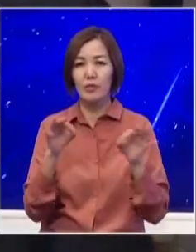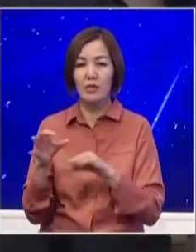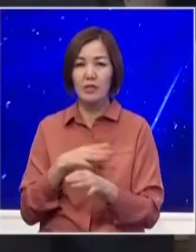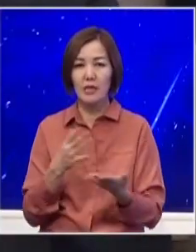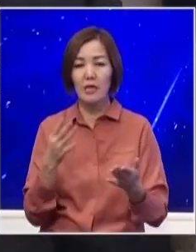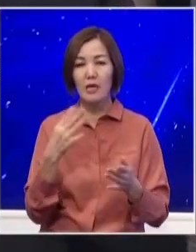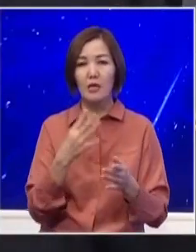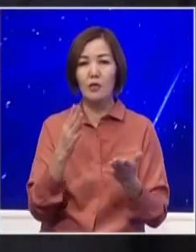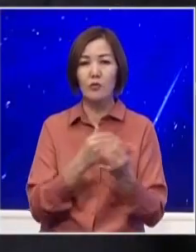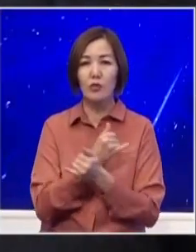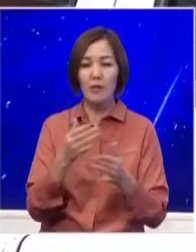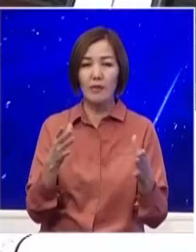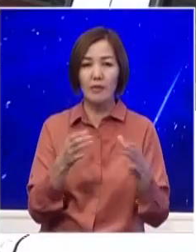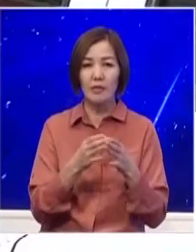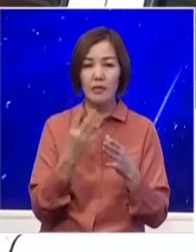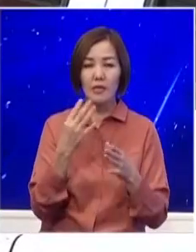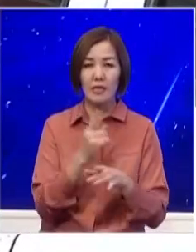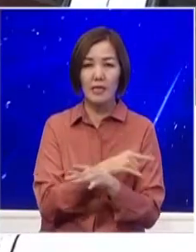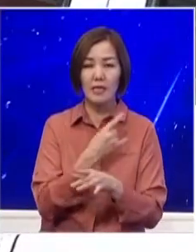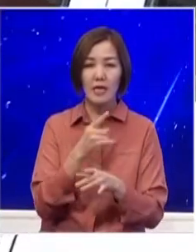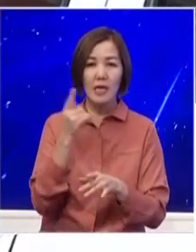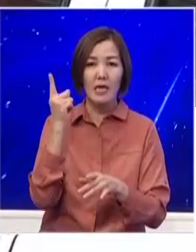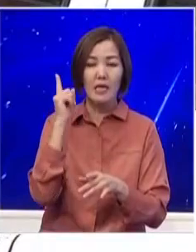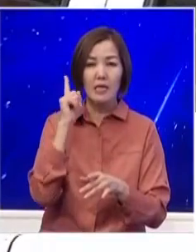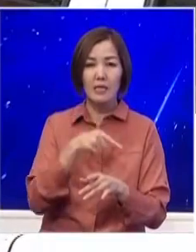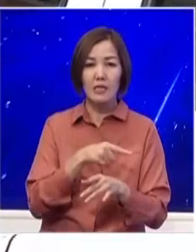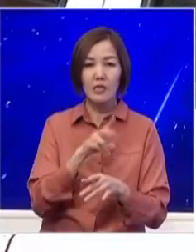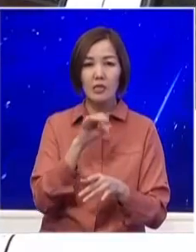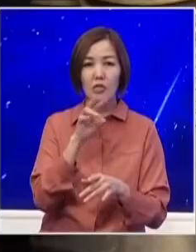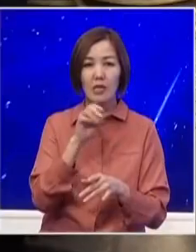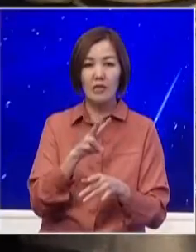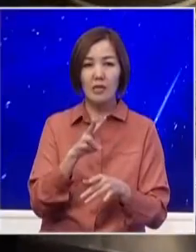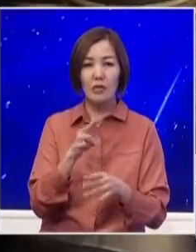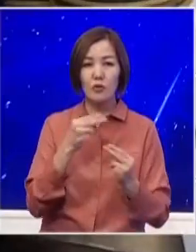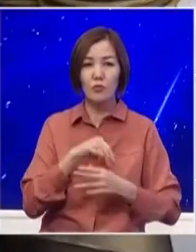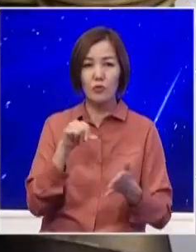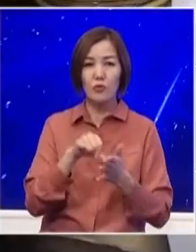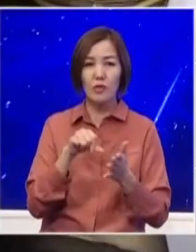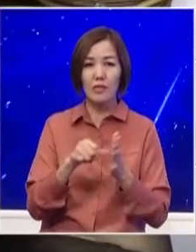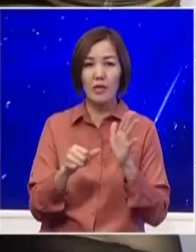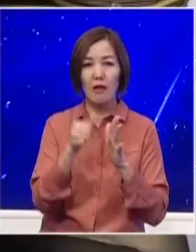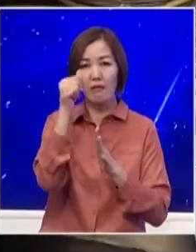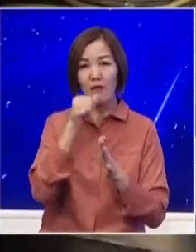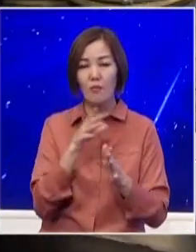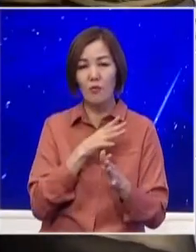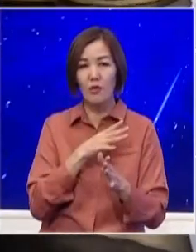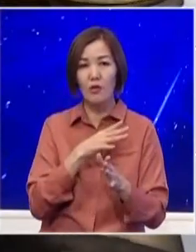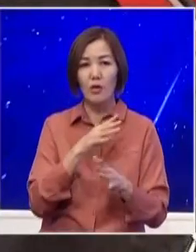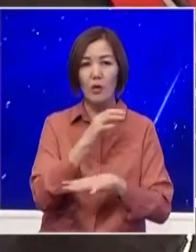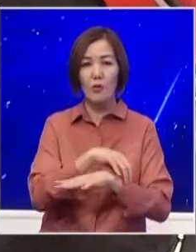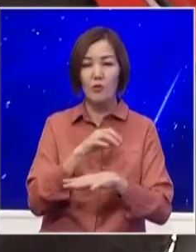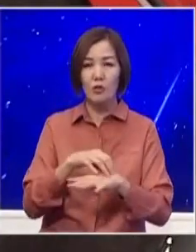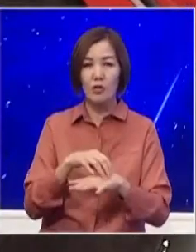бөлімде 44 маман жұмыс істейді. Сол күні кезекшілікке жауапты Жан Орысбай еді. Оның жұмысқа тұрғанына небәрі 6 ай ғана болған еді. Көкшетаудағы